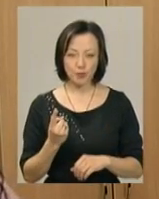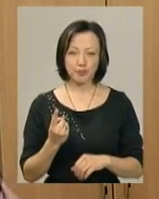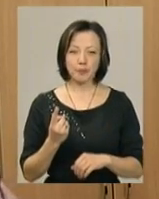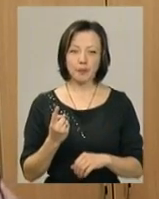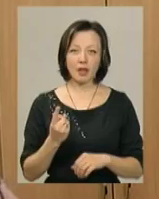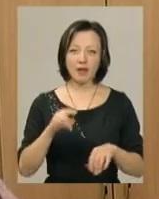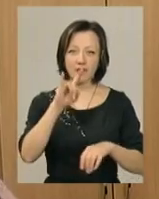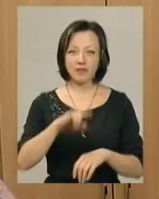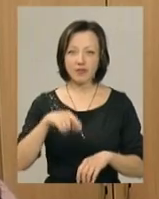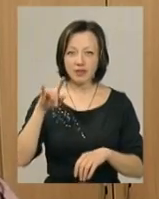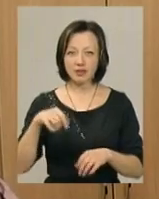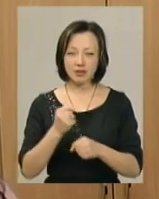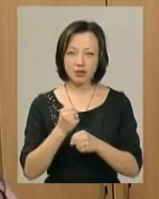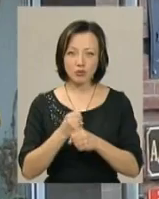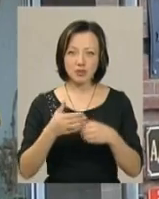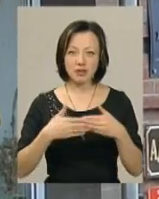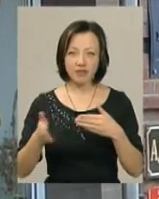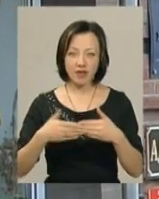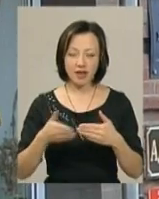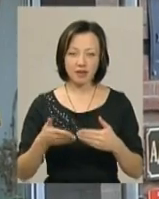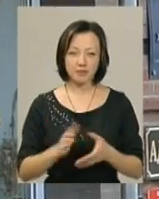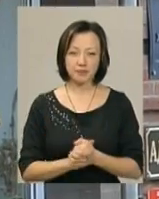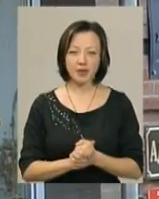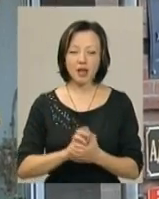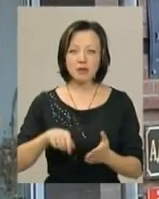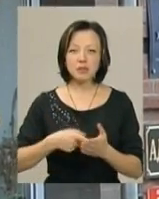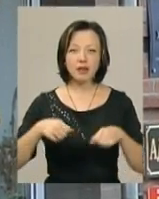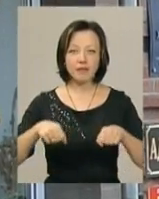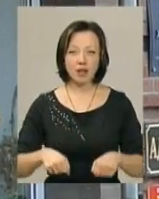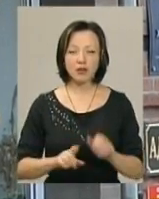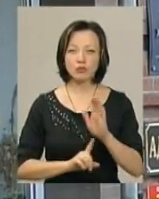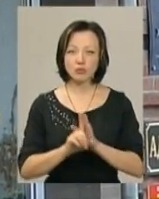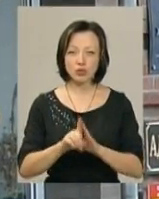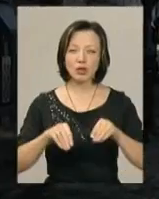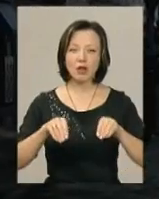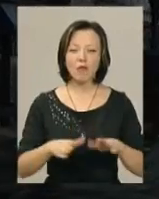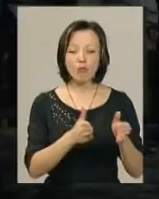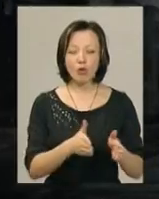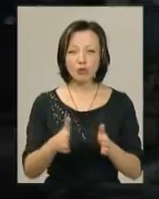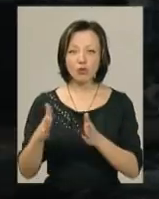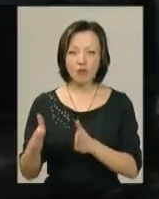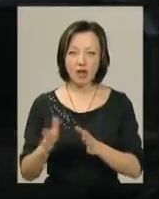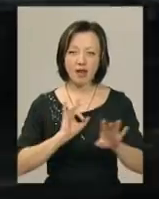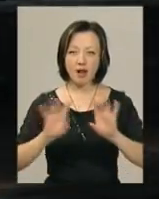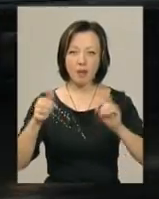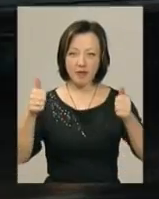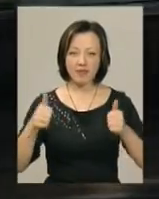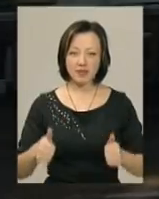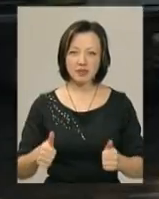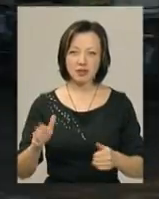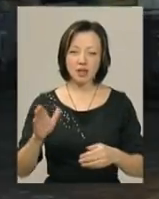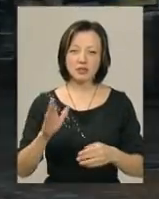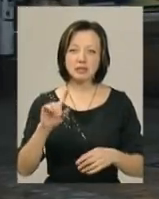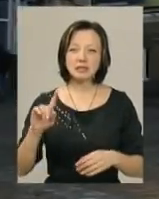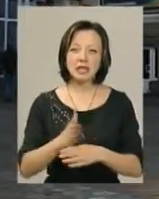вікна робляться в двері. Міські чиновники вирішили розпочати впорядкування рекламних вивісок та проспектів з центральної частини міста.